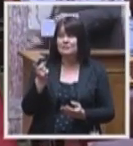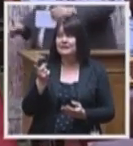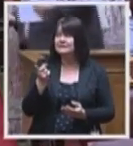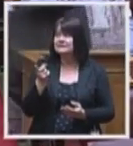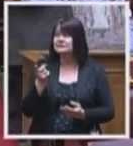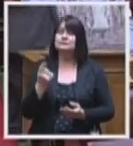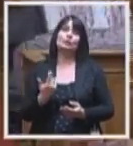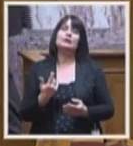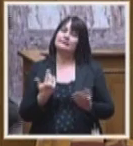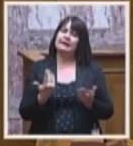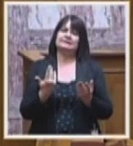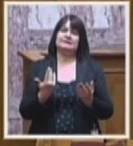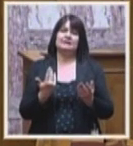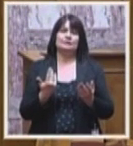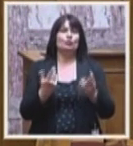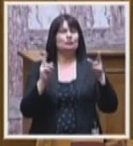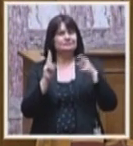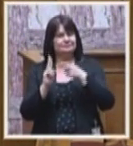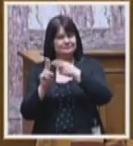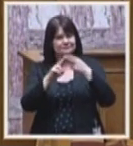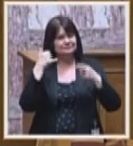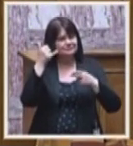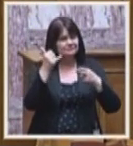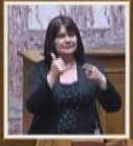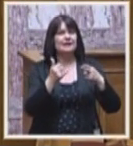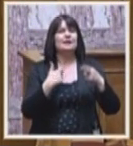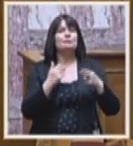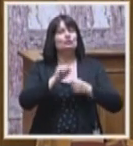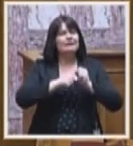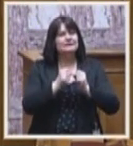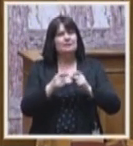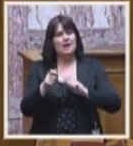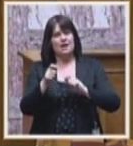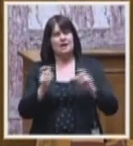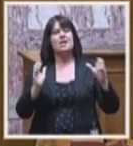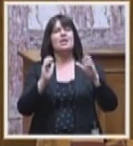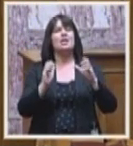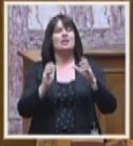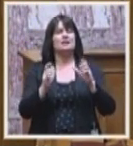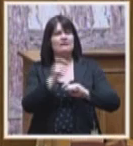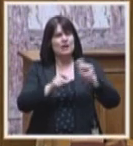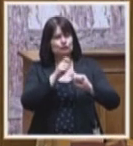ιστορικής σημασίας. Δεν επετεύχθη αυτό το οποίο θα θέλαμε.